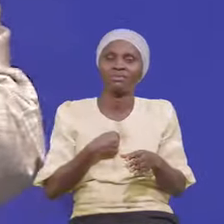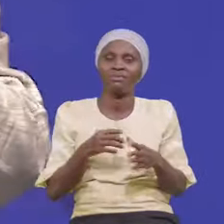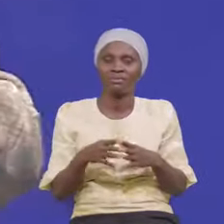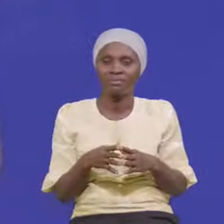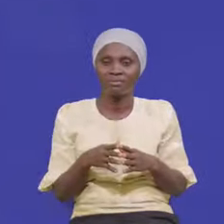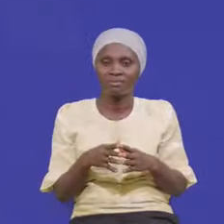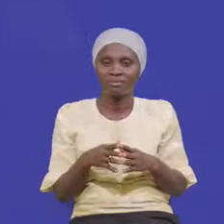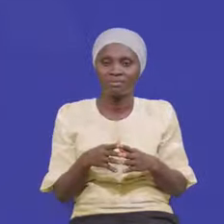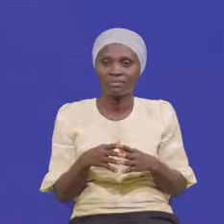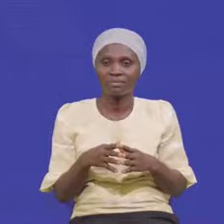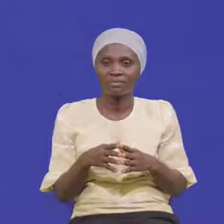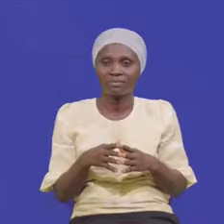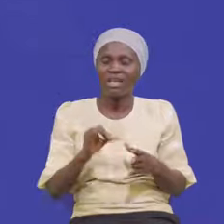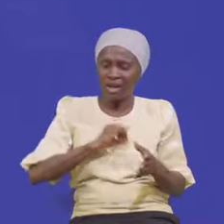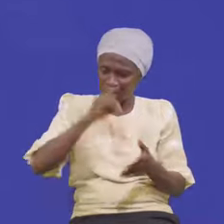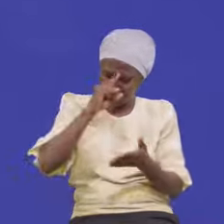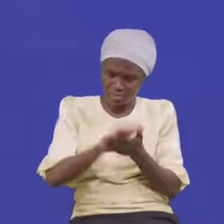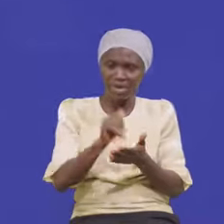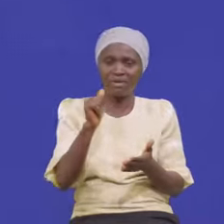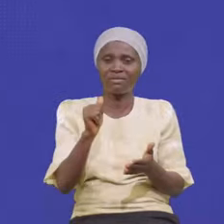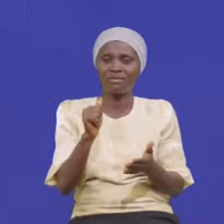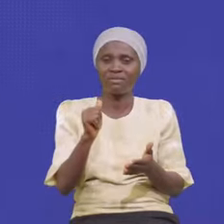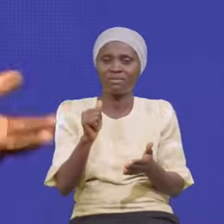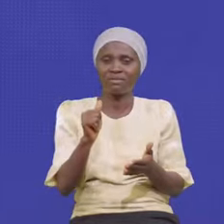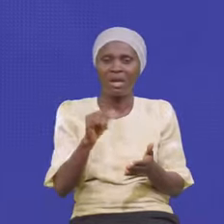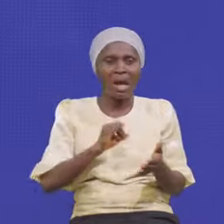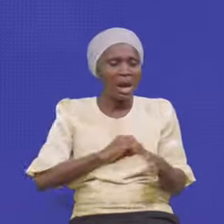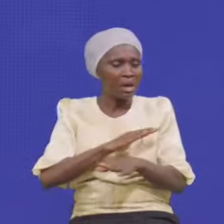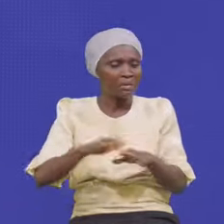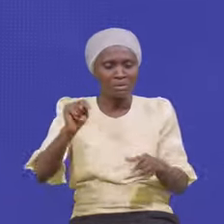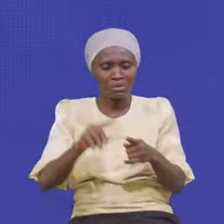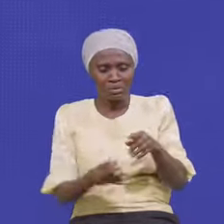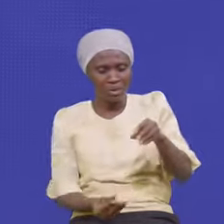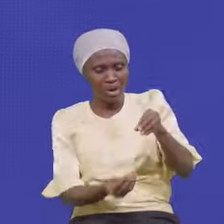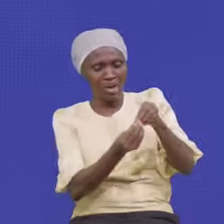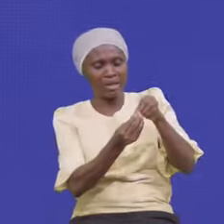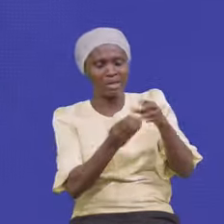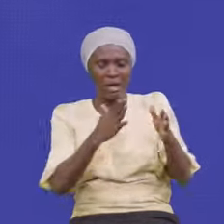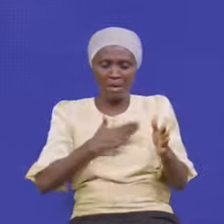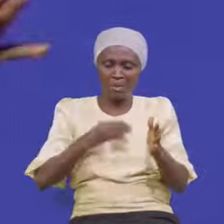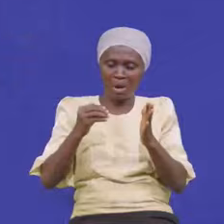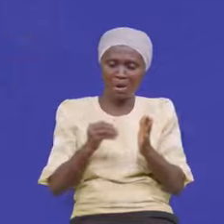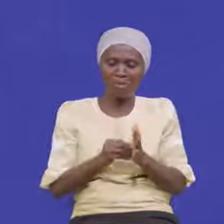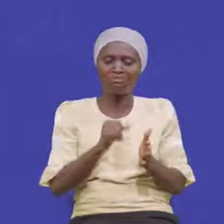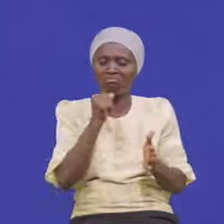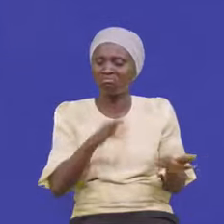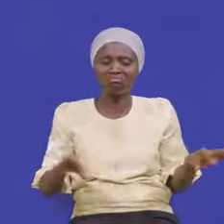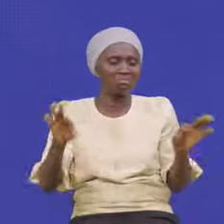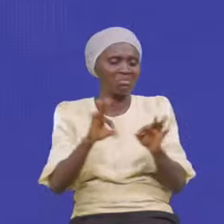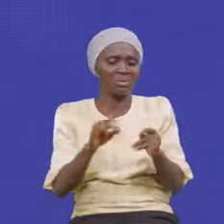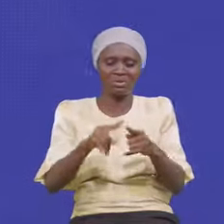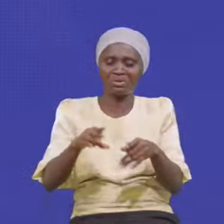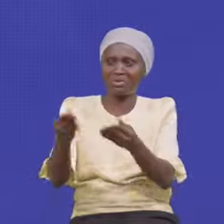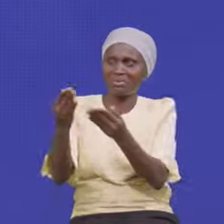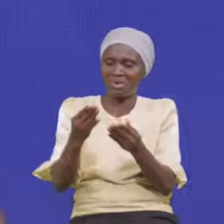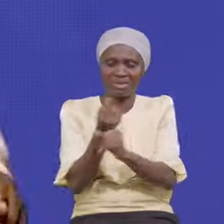నాకు సరిపోతుందని. I believe. నేను నమ్ముతున్నాను. I don't have to add my non-essentials to bring salvation